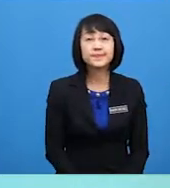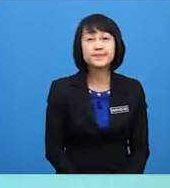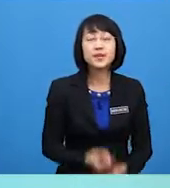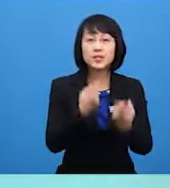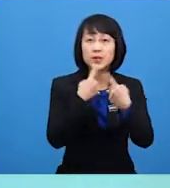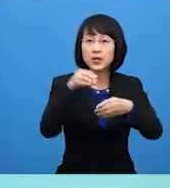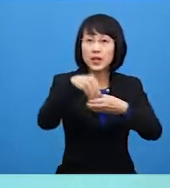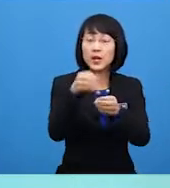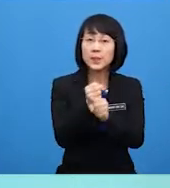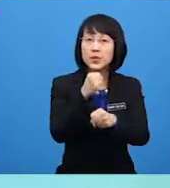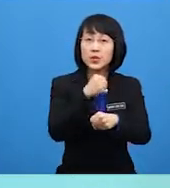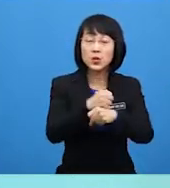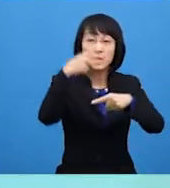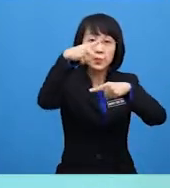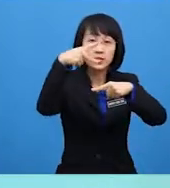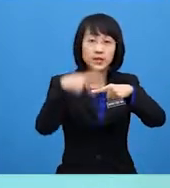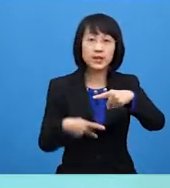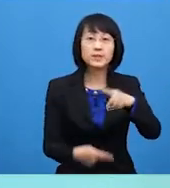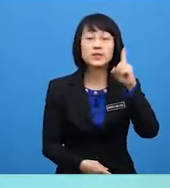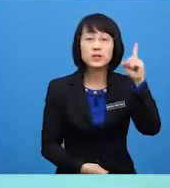bentuk pecahan adalah